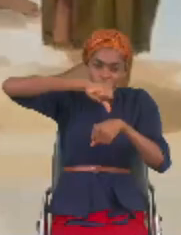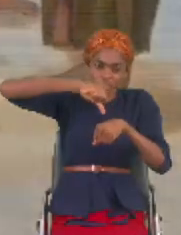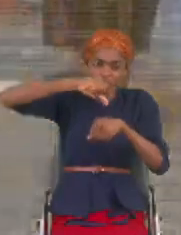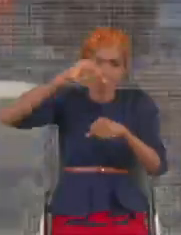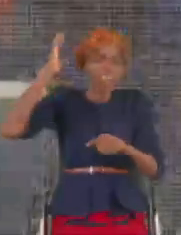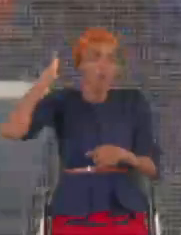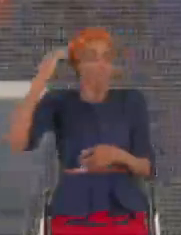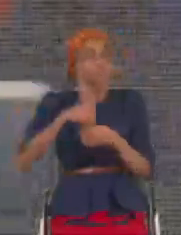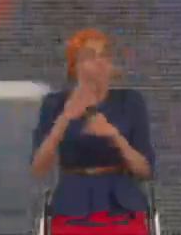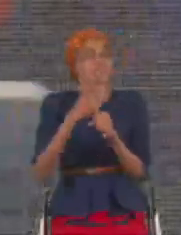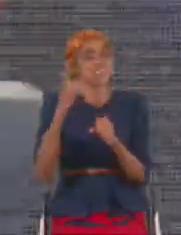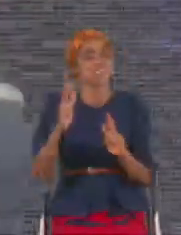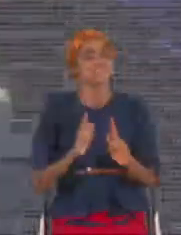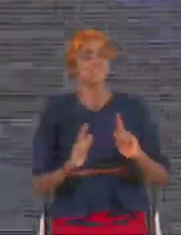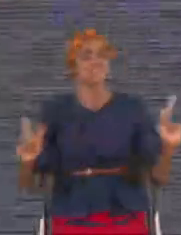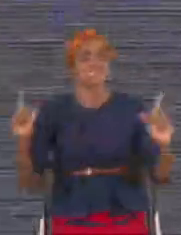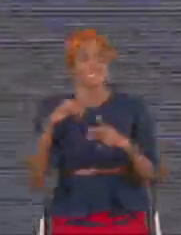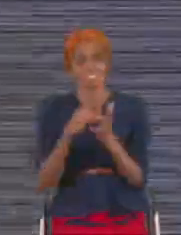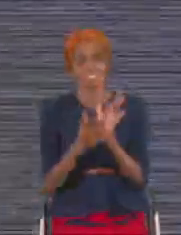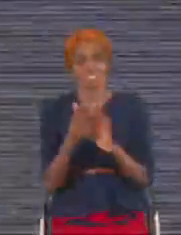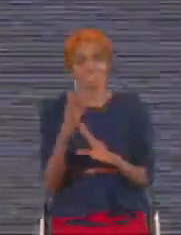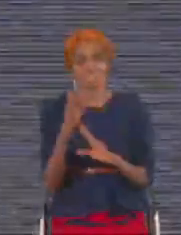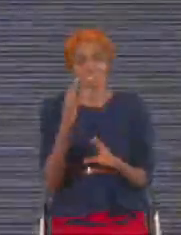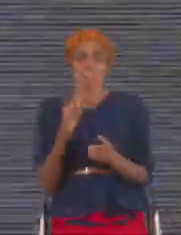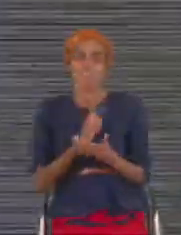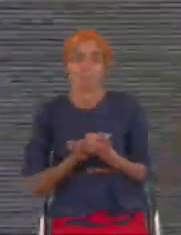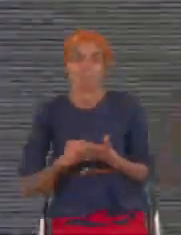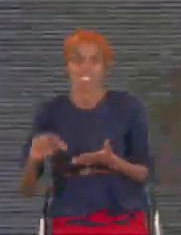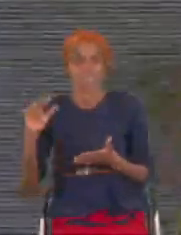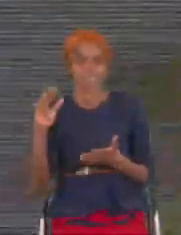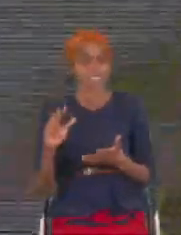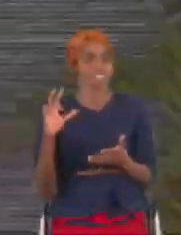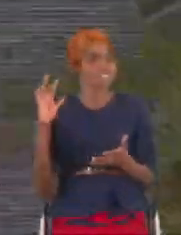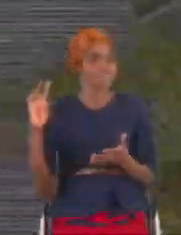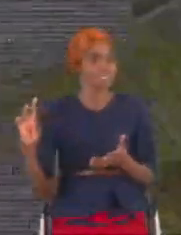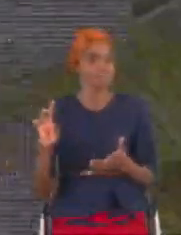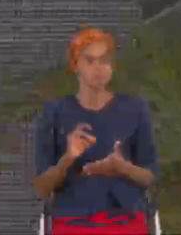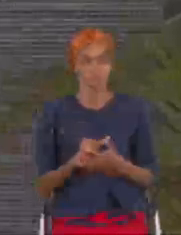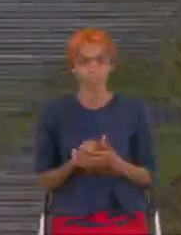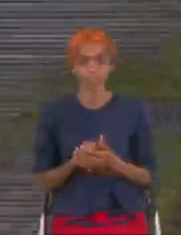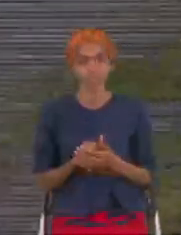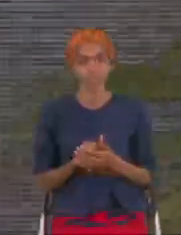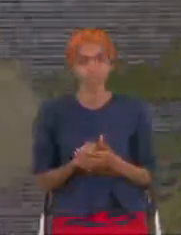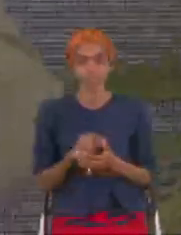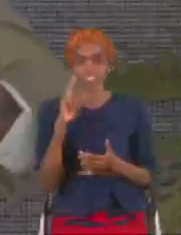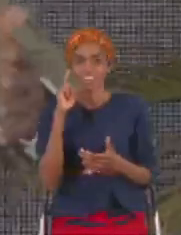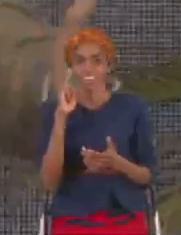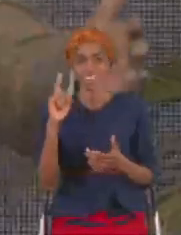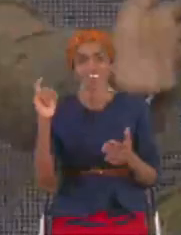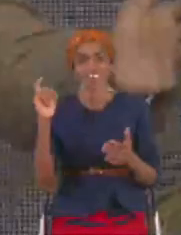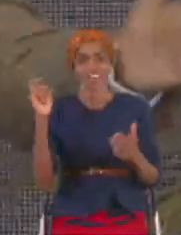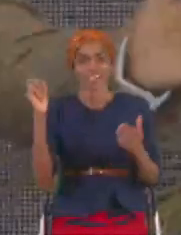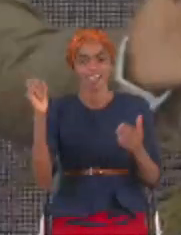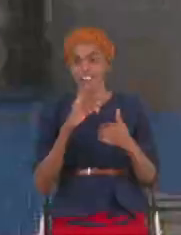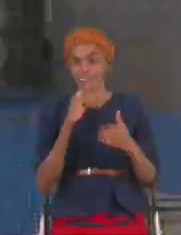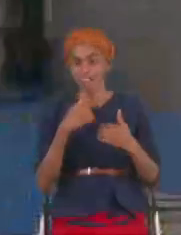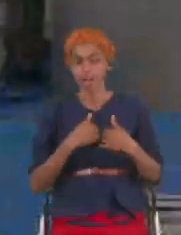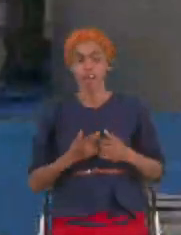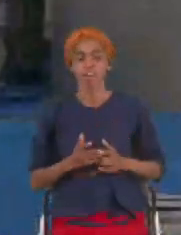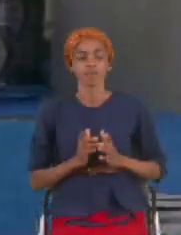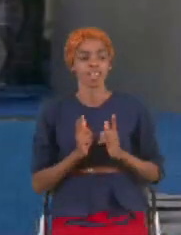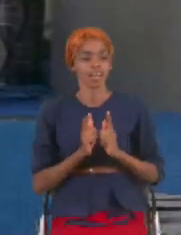te rendras grand verser 37 et des versets 37 tu élargi le